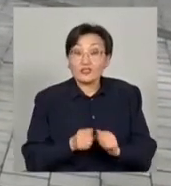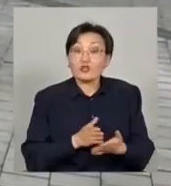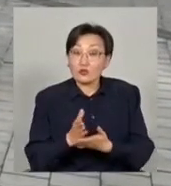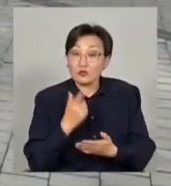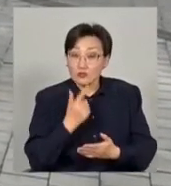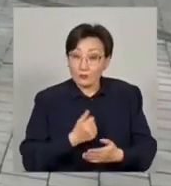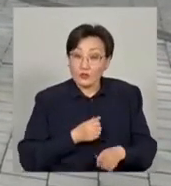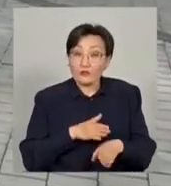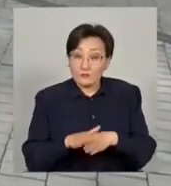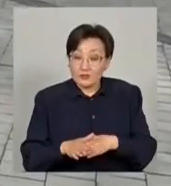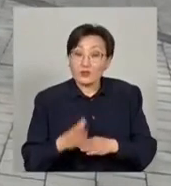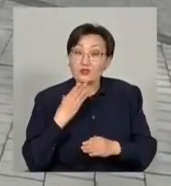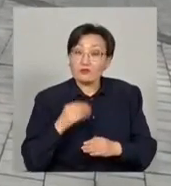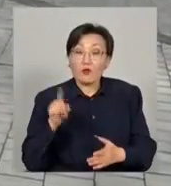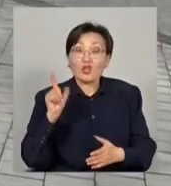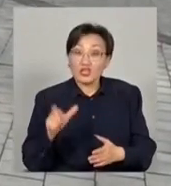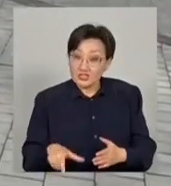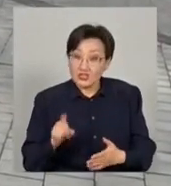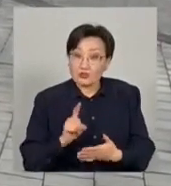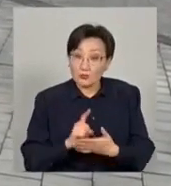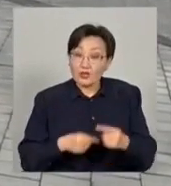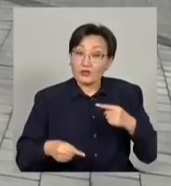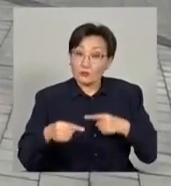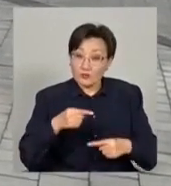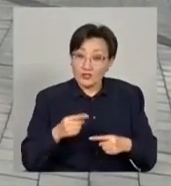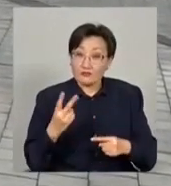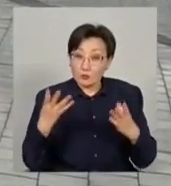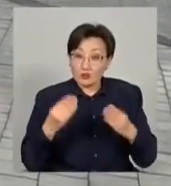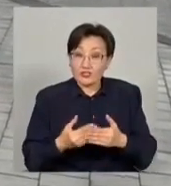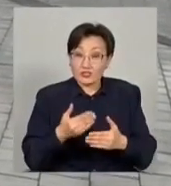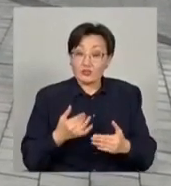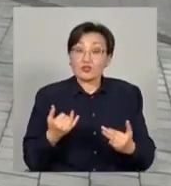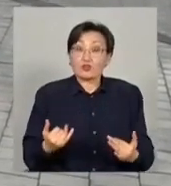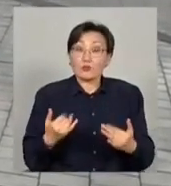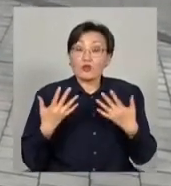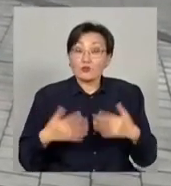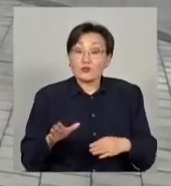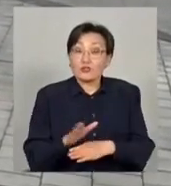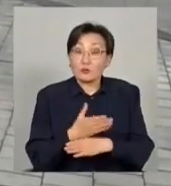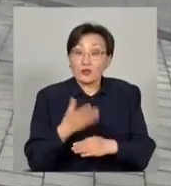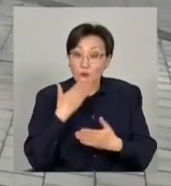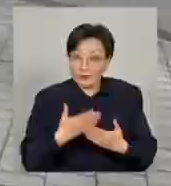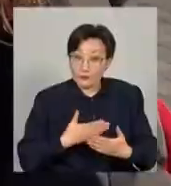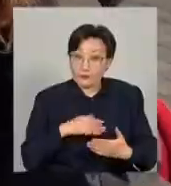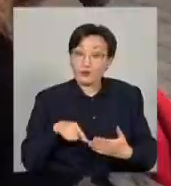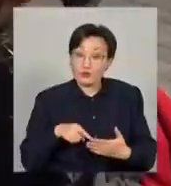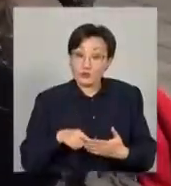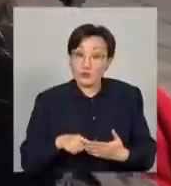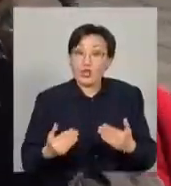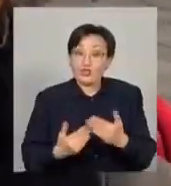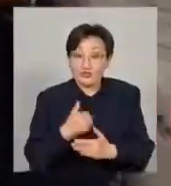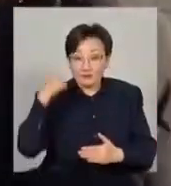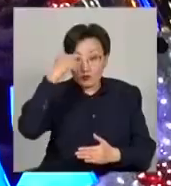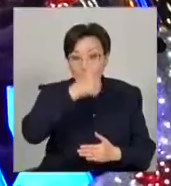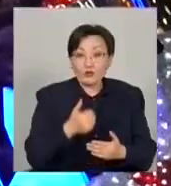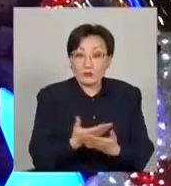армии, выполнил с честью свой гражданский долг. Вернулся буквально пару дней назад и сегодня уже гуляю по любимому городу. С Новым